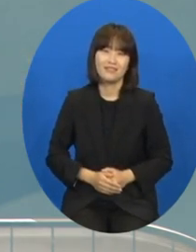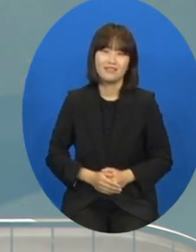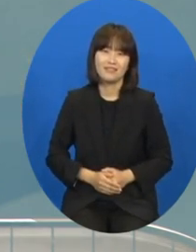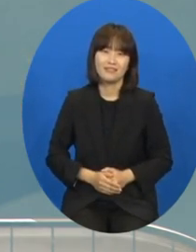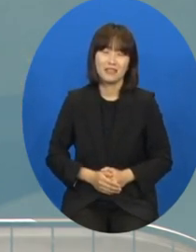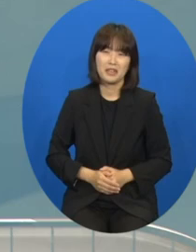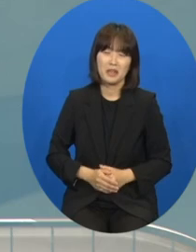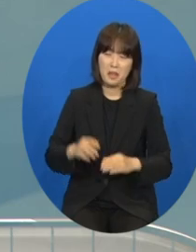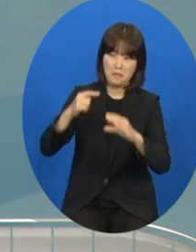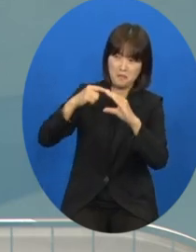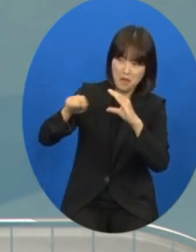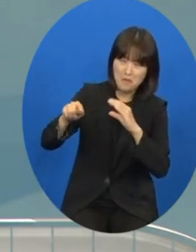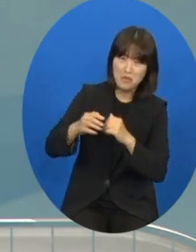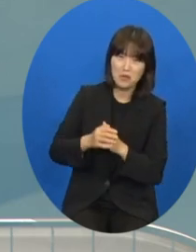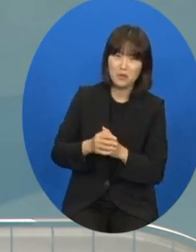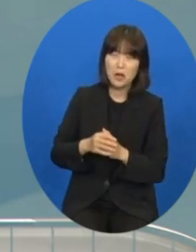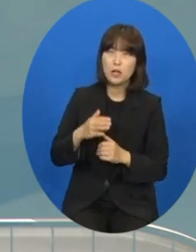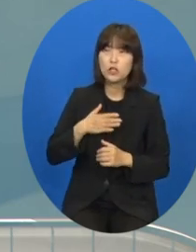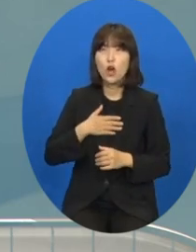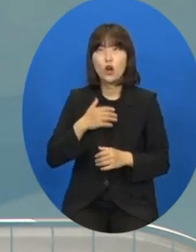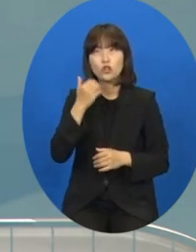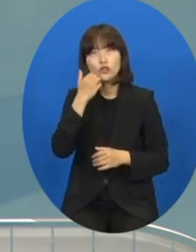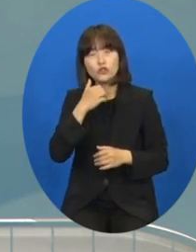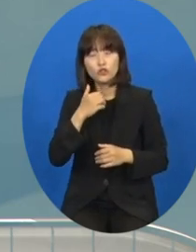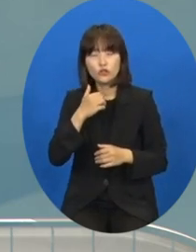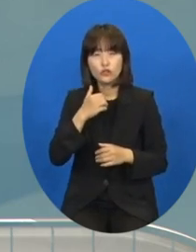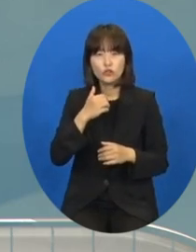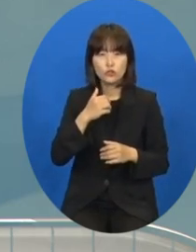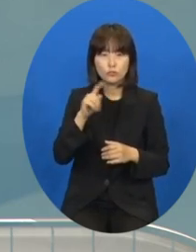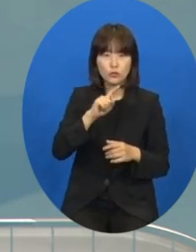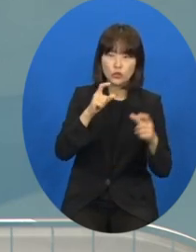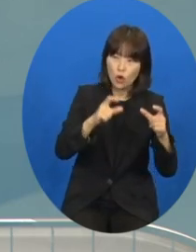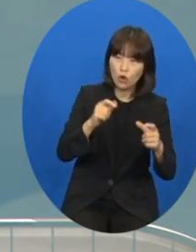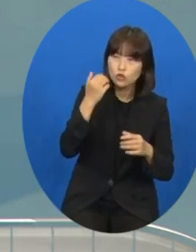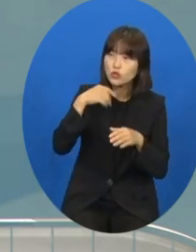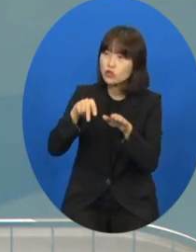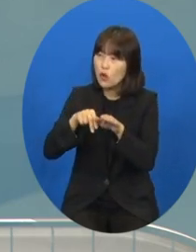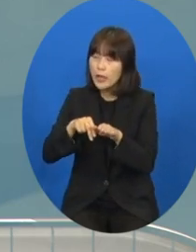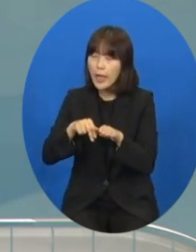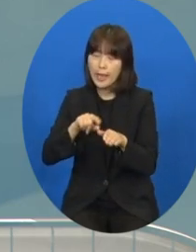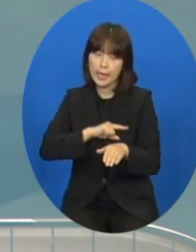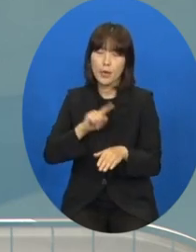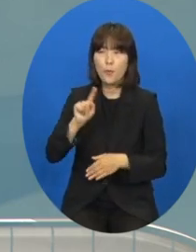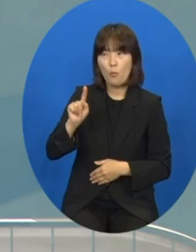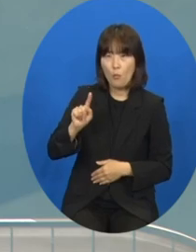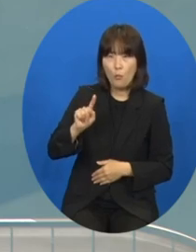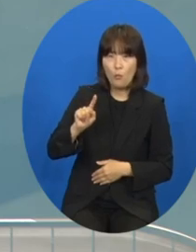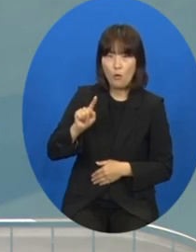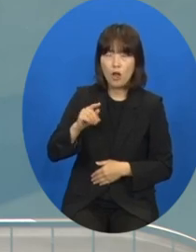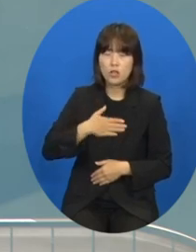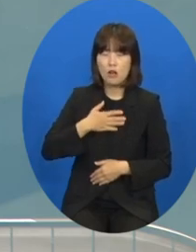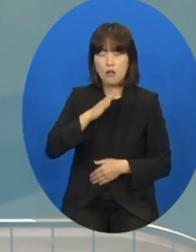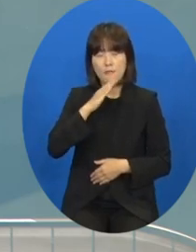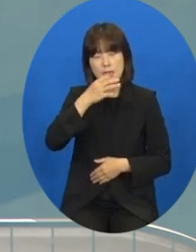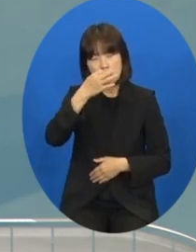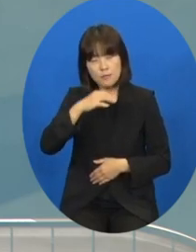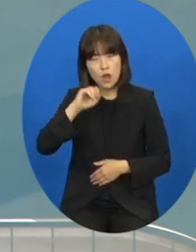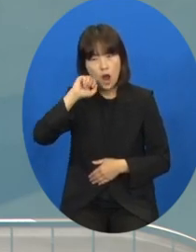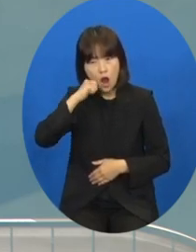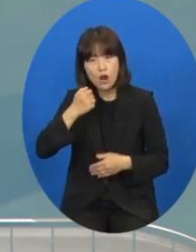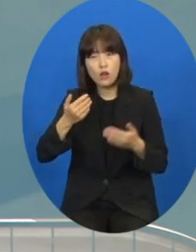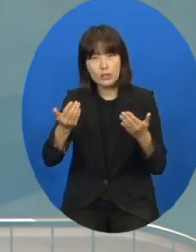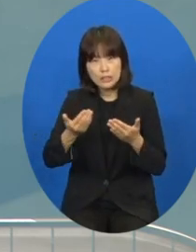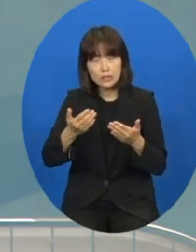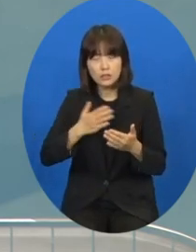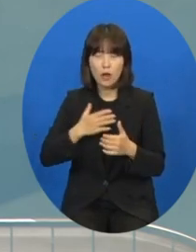메일로 다 보내세요. 저 암흑의 교구 어떤 속회 누구누구입니다. 저 정말 힘들고 어려운 일